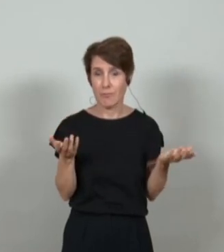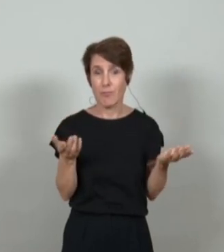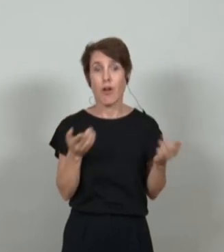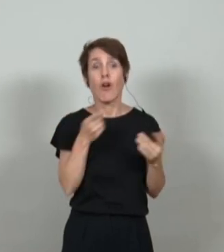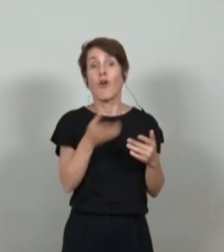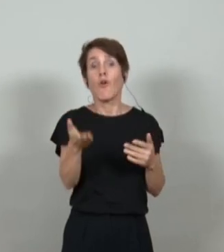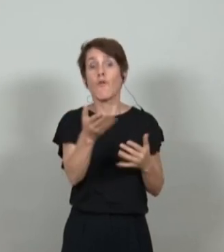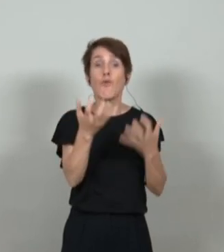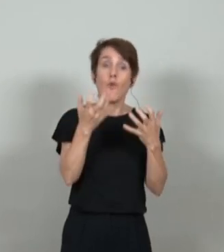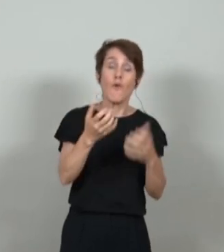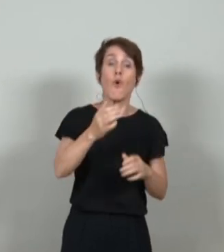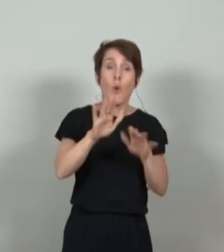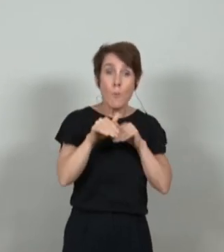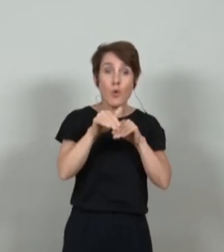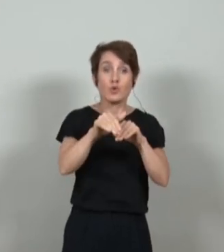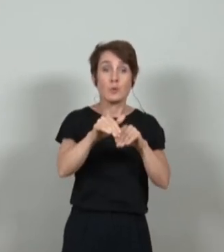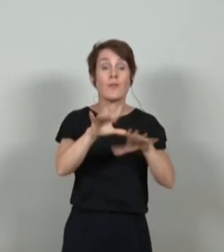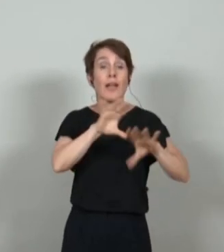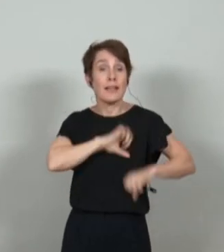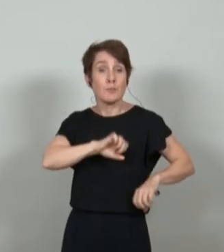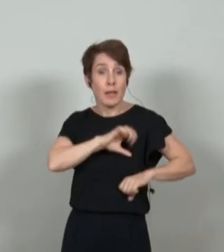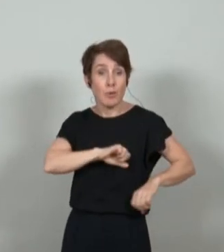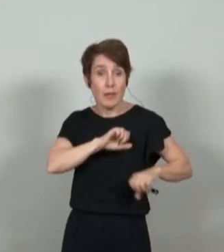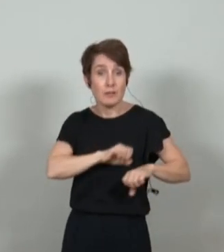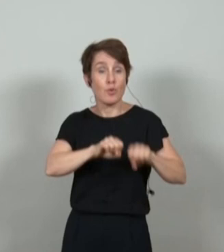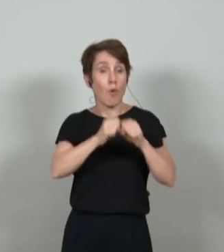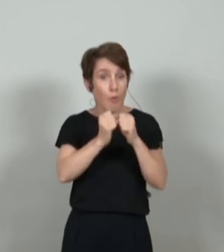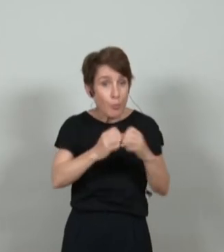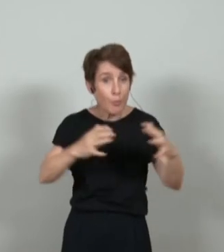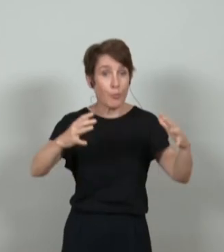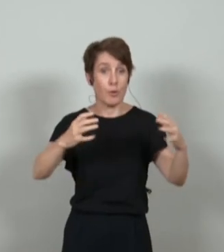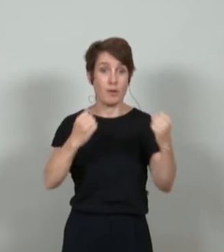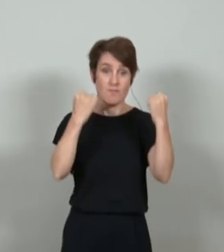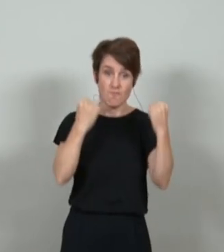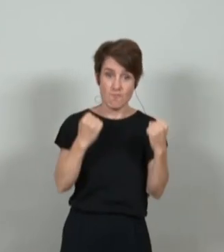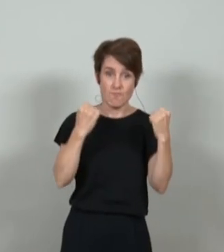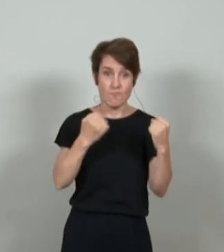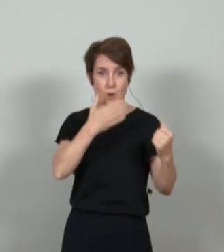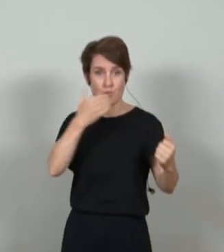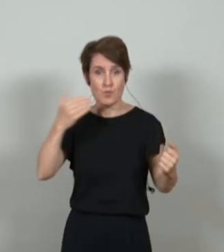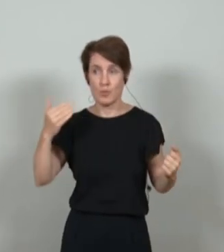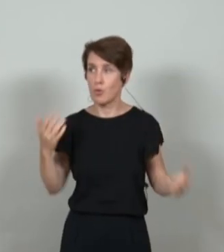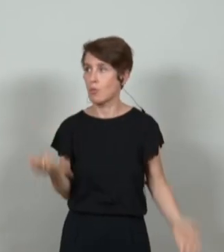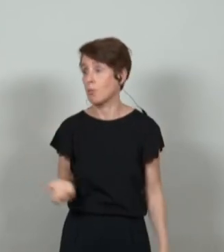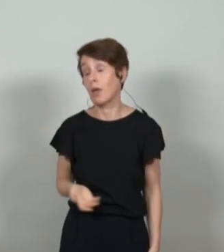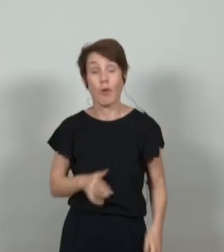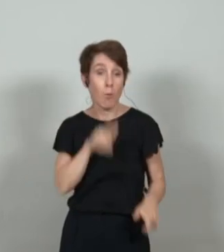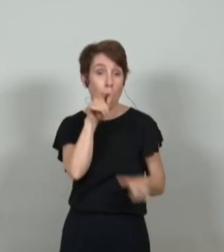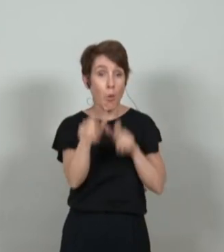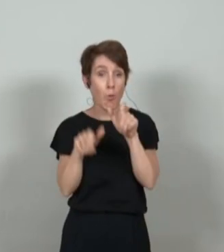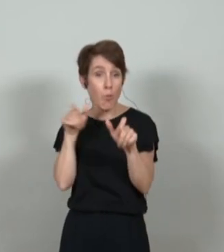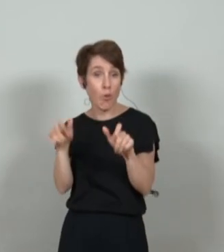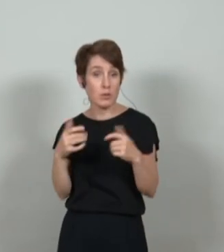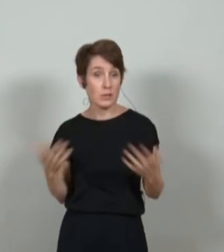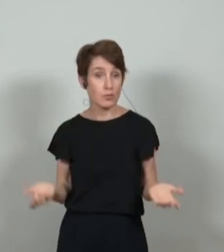intensifier expérimenter renforcer tiens vous ne fournit pas de simple veut plus comme je cite encore